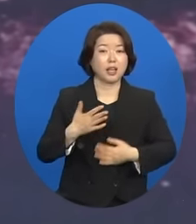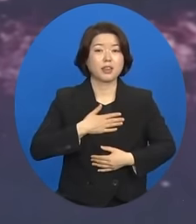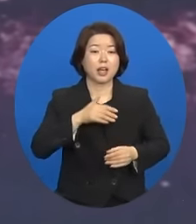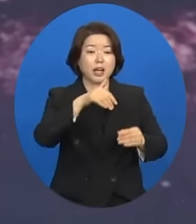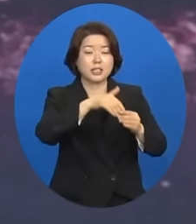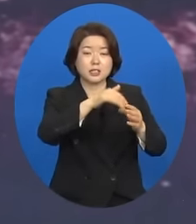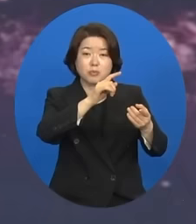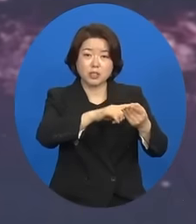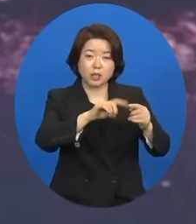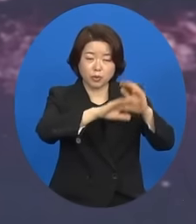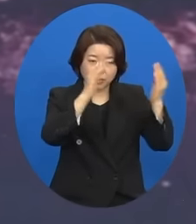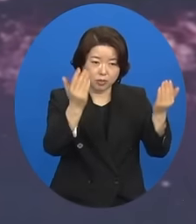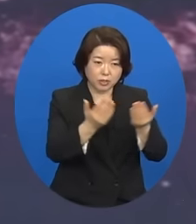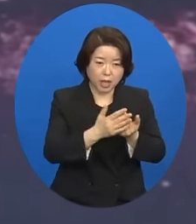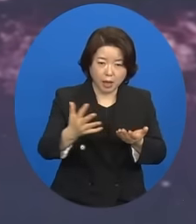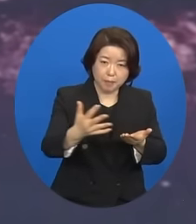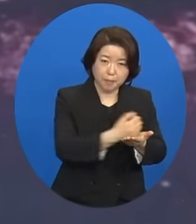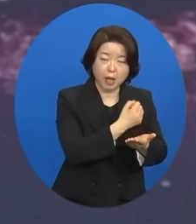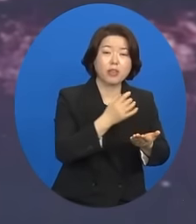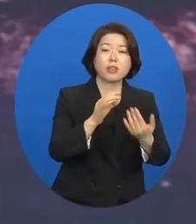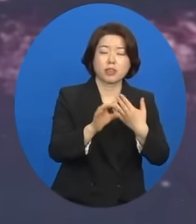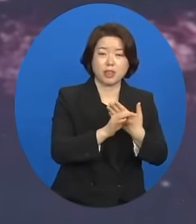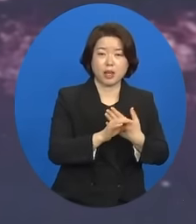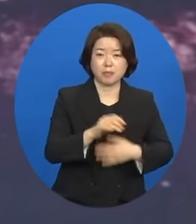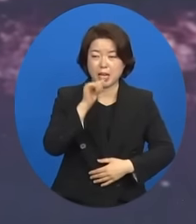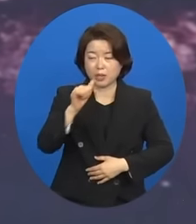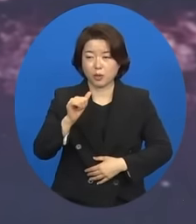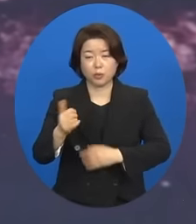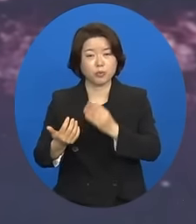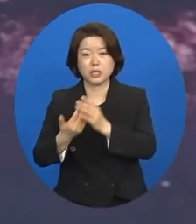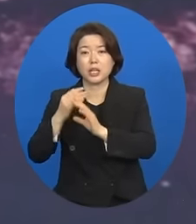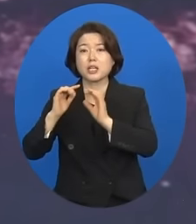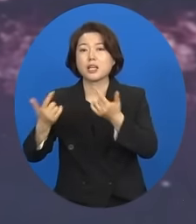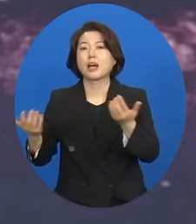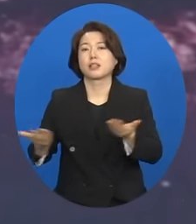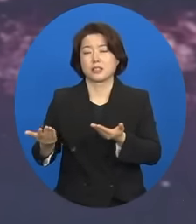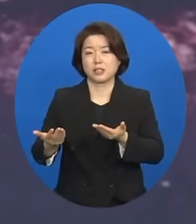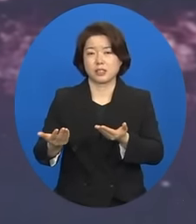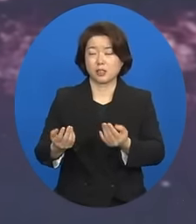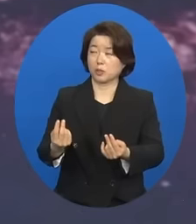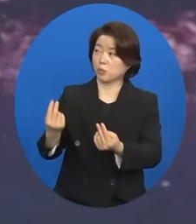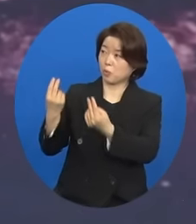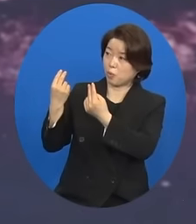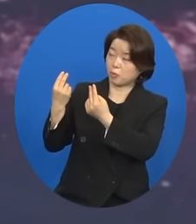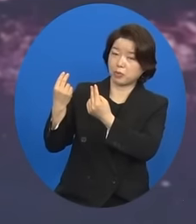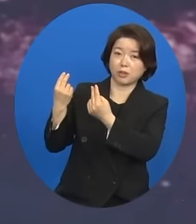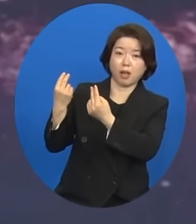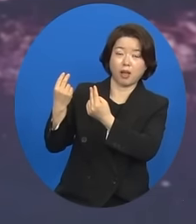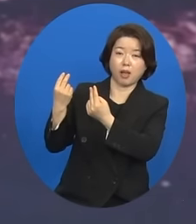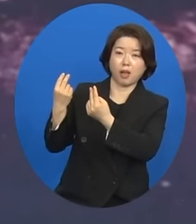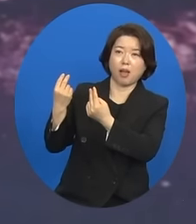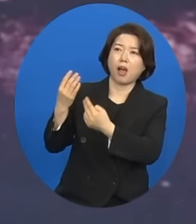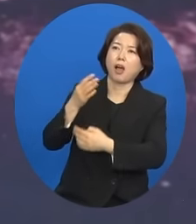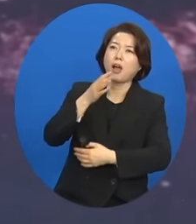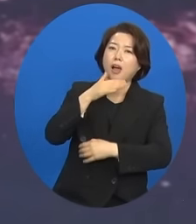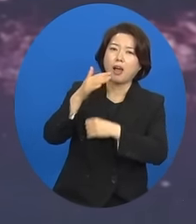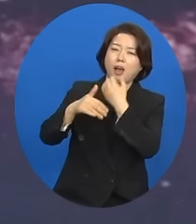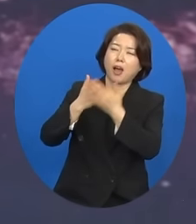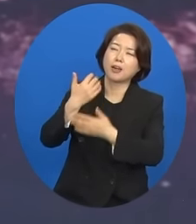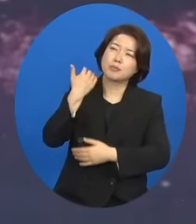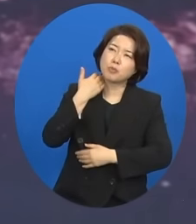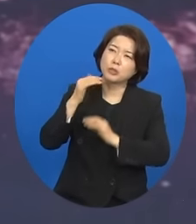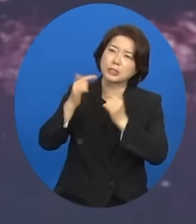대로만 다 그냥 100% 거두었다면 결코 있을 수 없는 일이 돌아보니까 하나님이 보이지